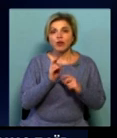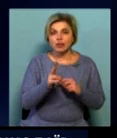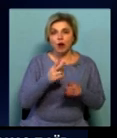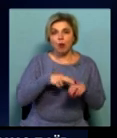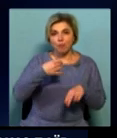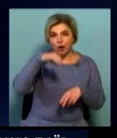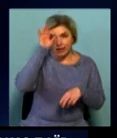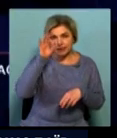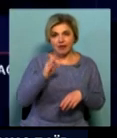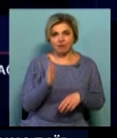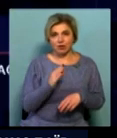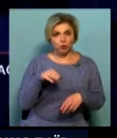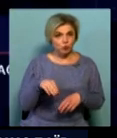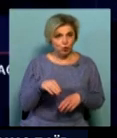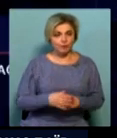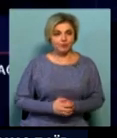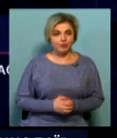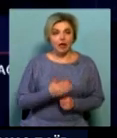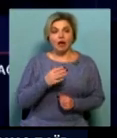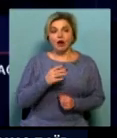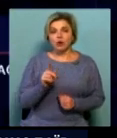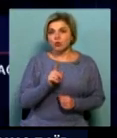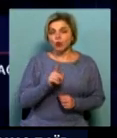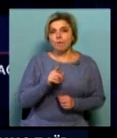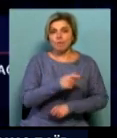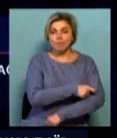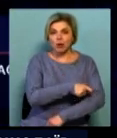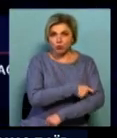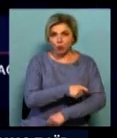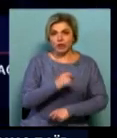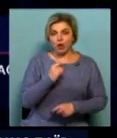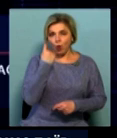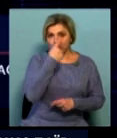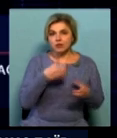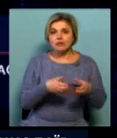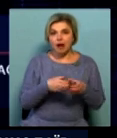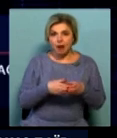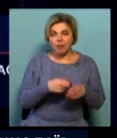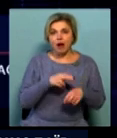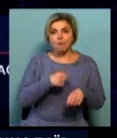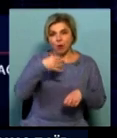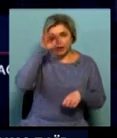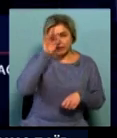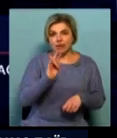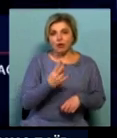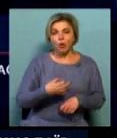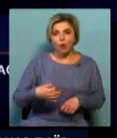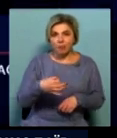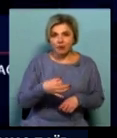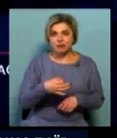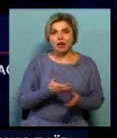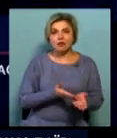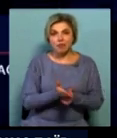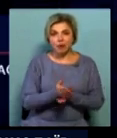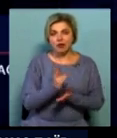Миколаївській області Віталій Душко. У разі настання негоди особовий склад патрульної поліції в Миколаївській області орієнтовано